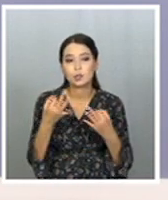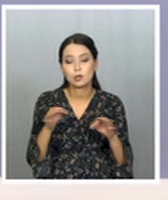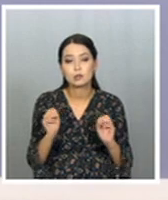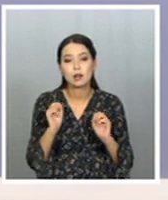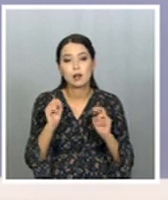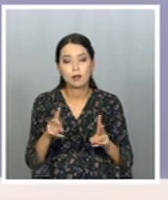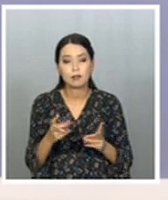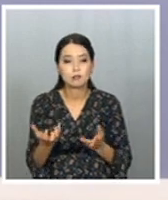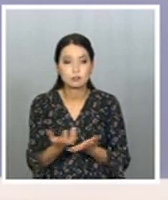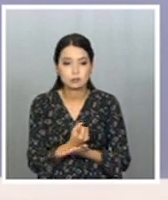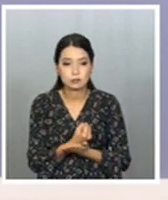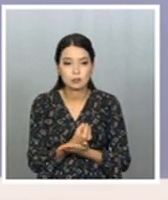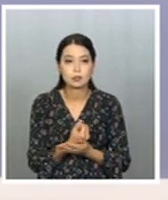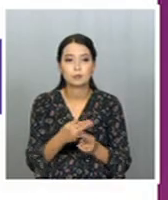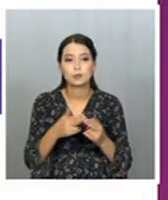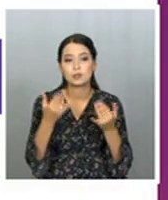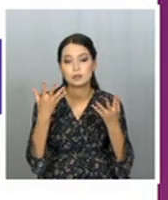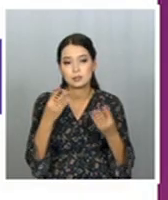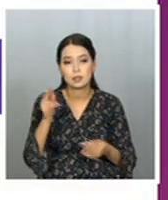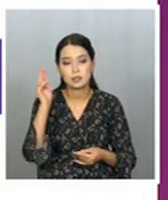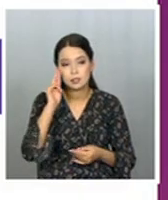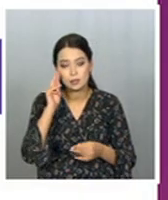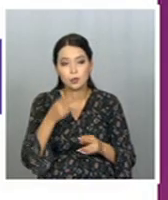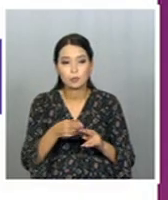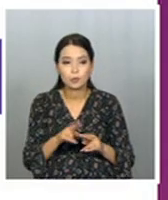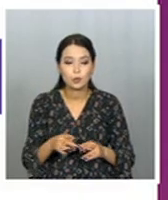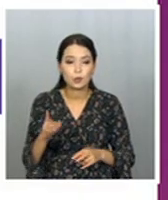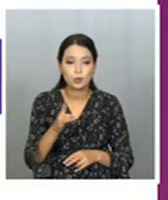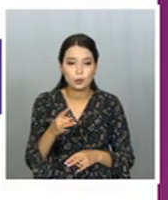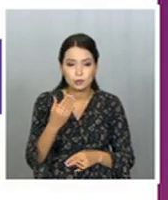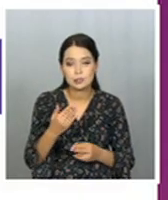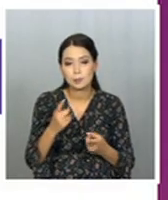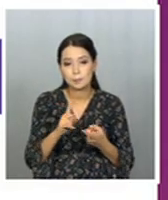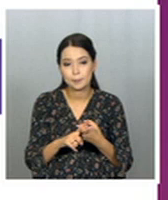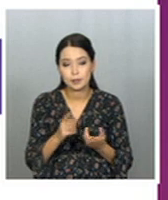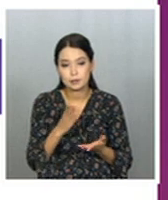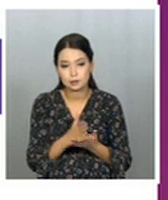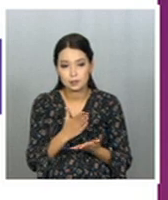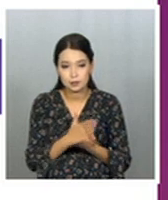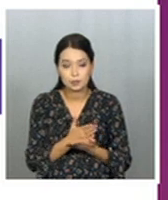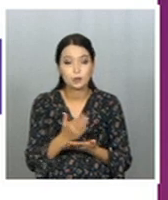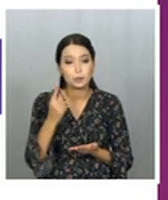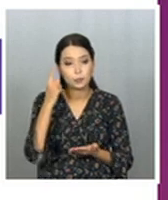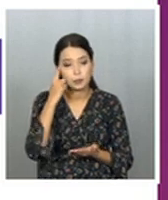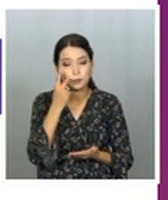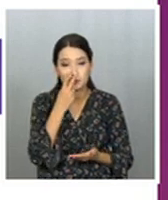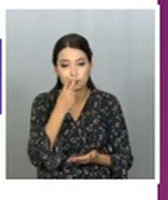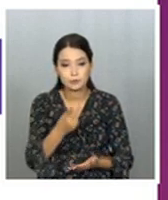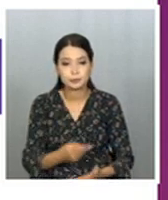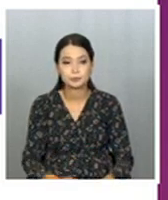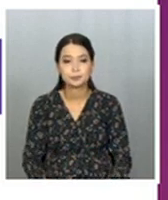қалай жетті? Бүгінгі біздің сабағымыз осы суретпенен тікелей байланысты. Ойланып көрейік.